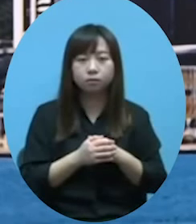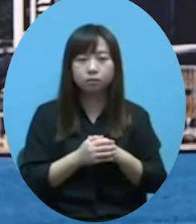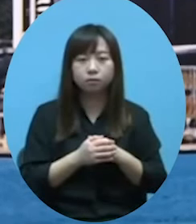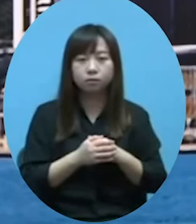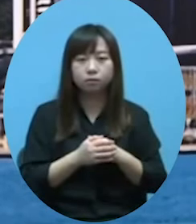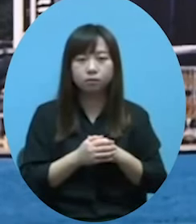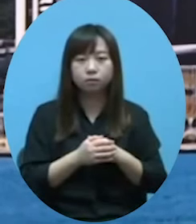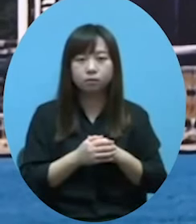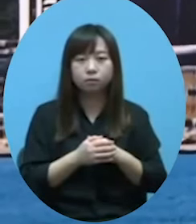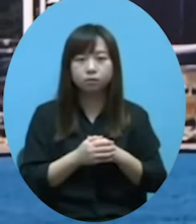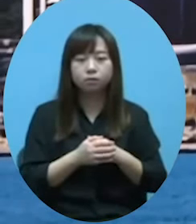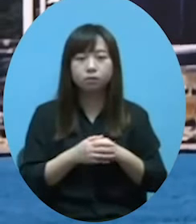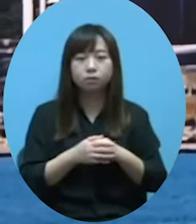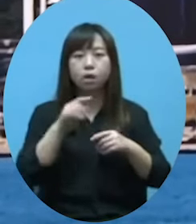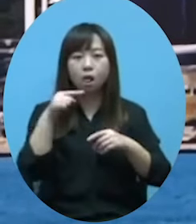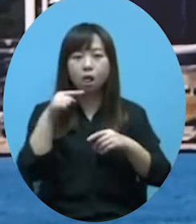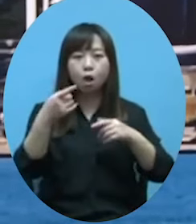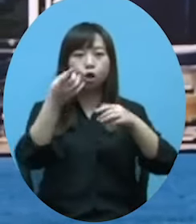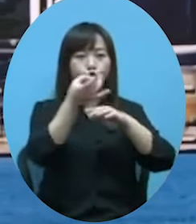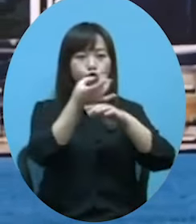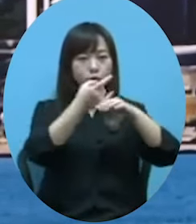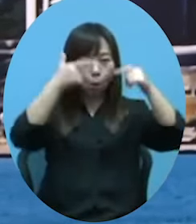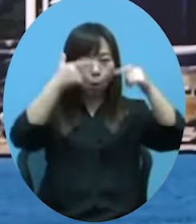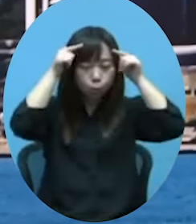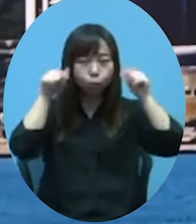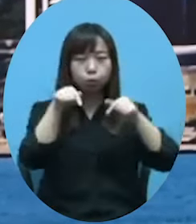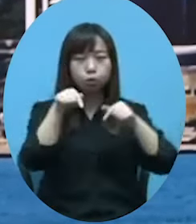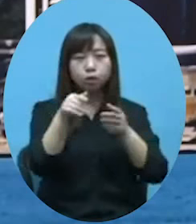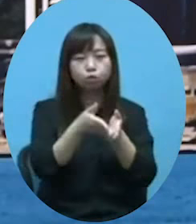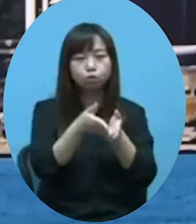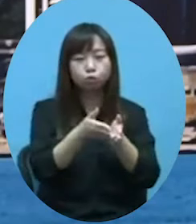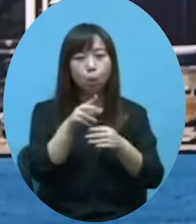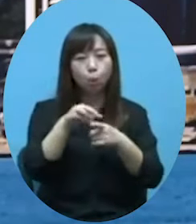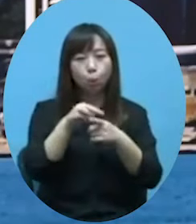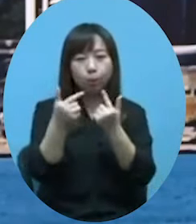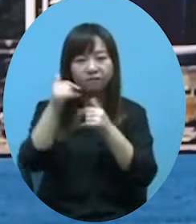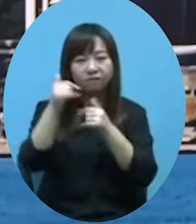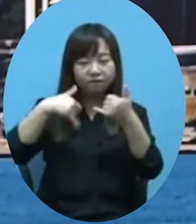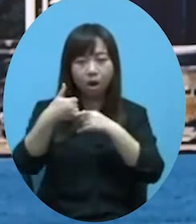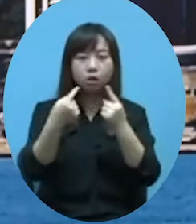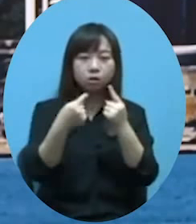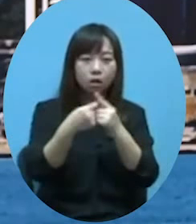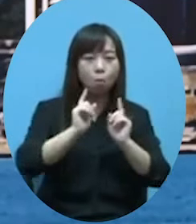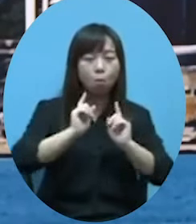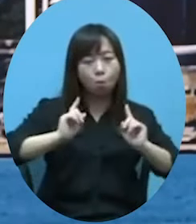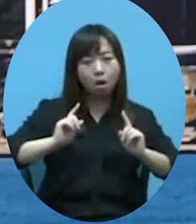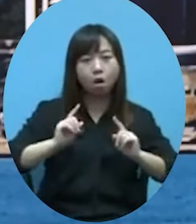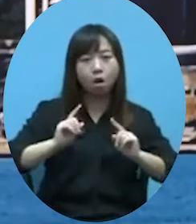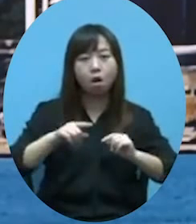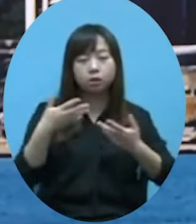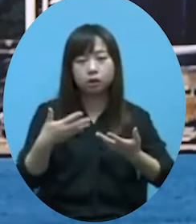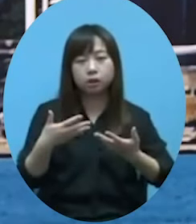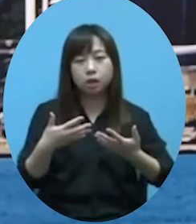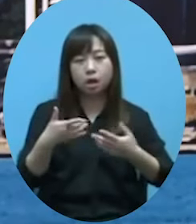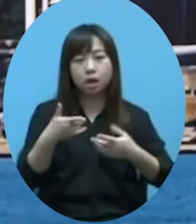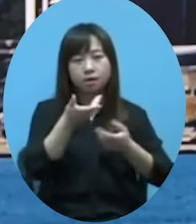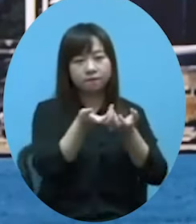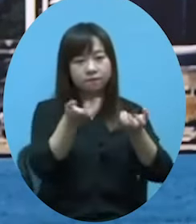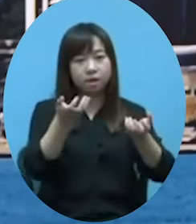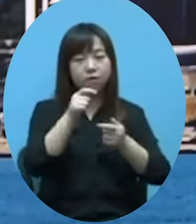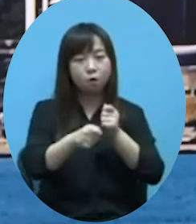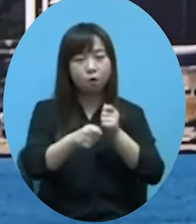鑽石公主號鑽石公主號那個呢就是湖北回來的人士或者是其他的現在在檢疫